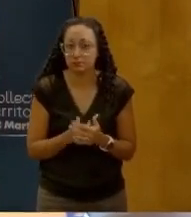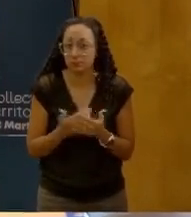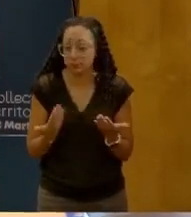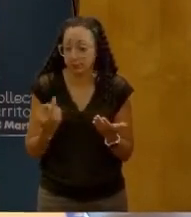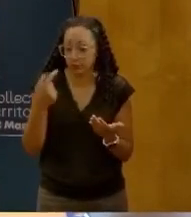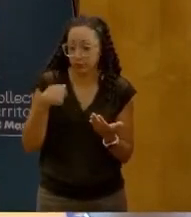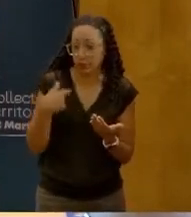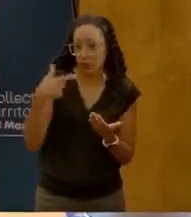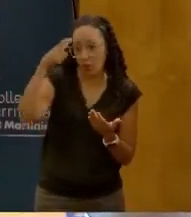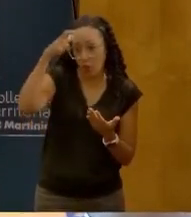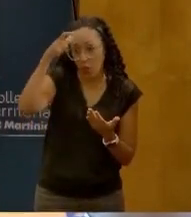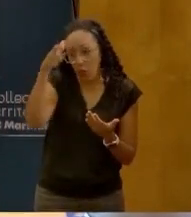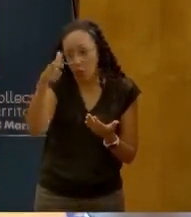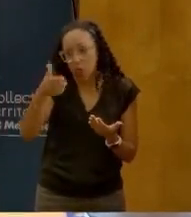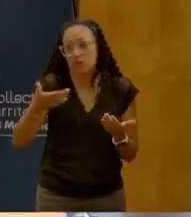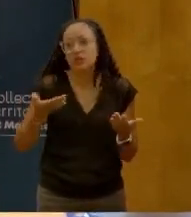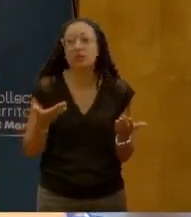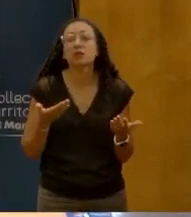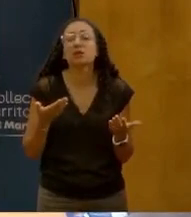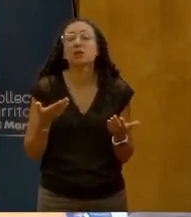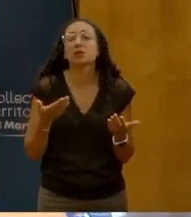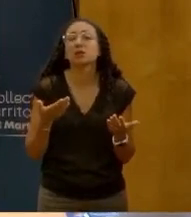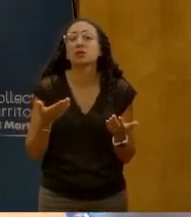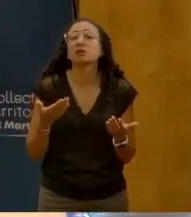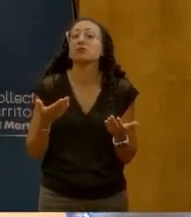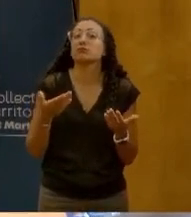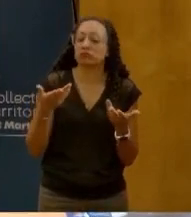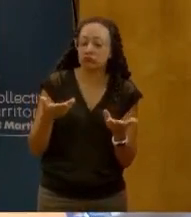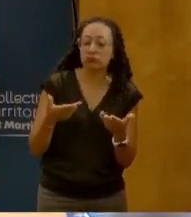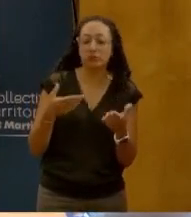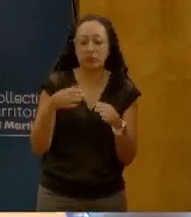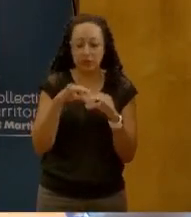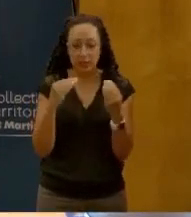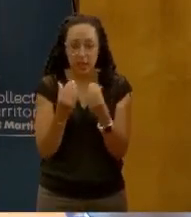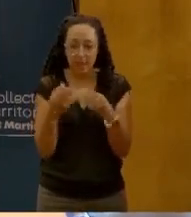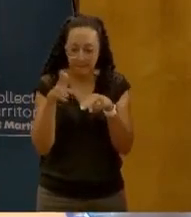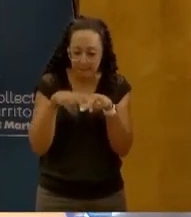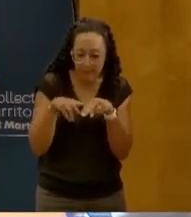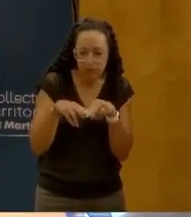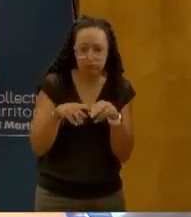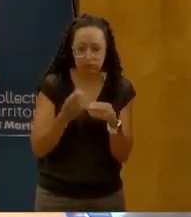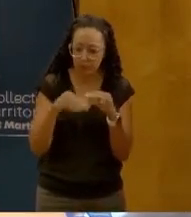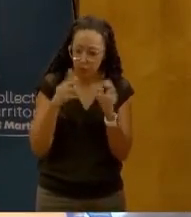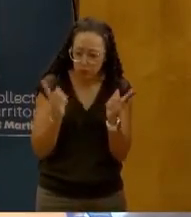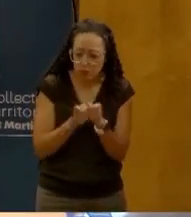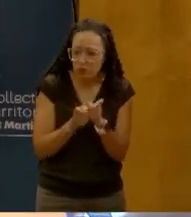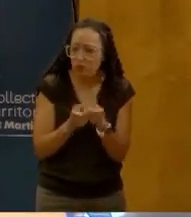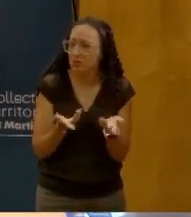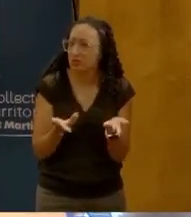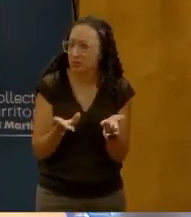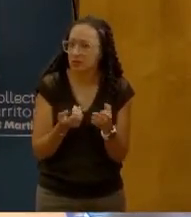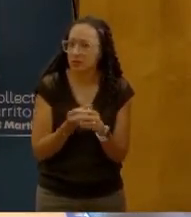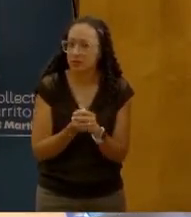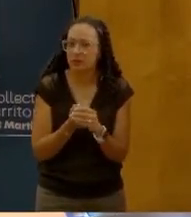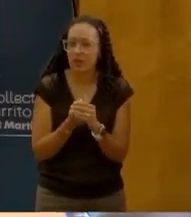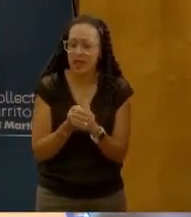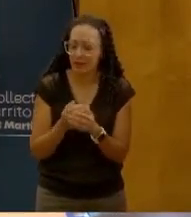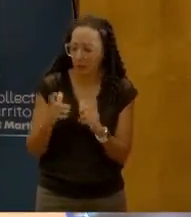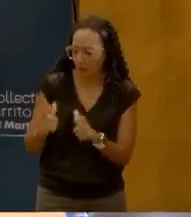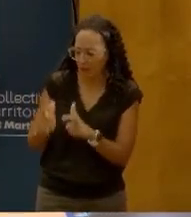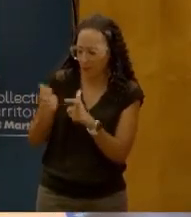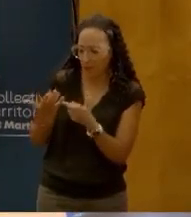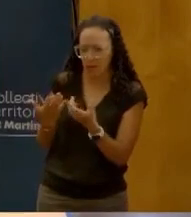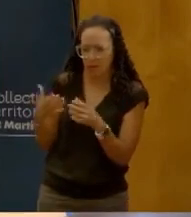logique que la collectivité remette rapidement le bien en état. C'est très court, hein, parce qu'à l'échelle du bâtiment, ce n'est pas une somme importante.